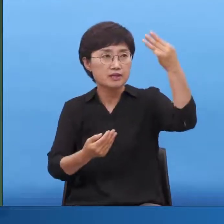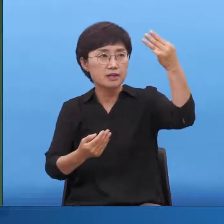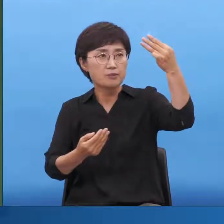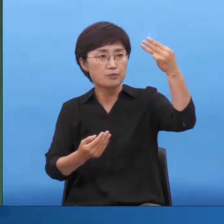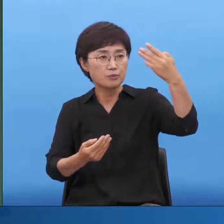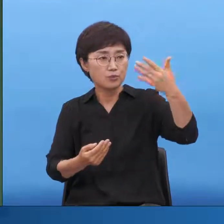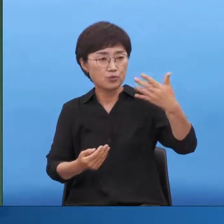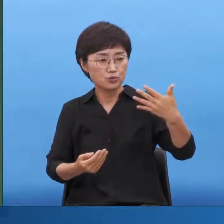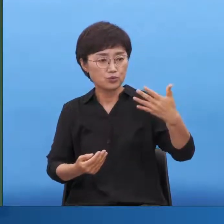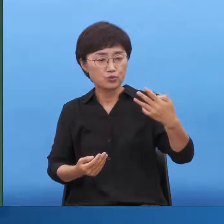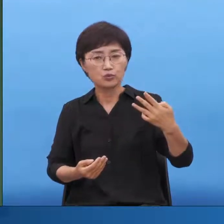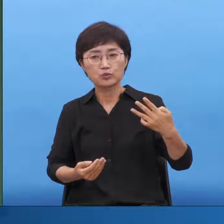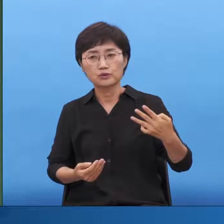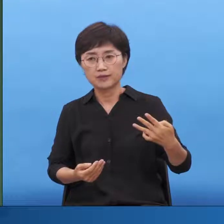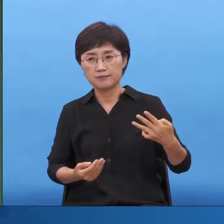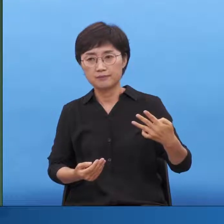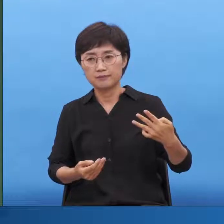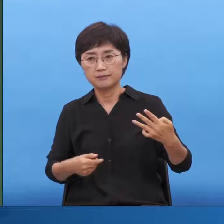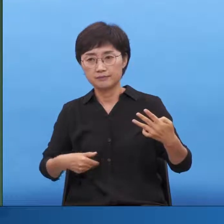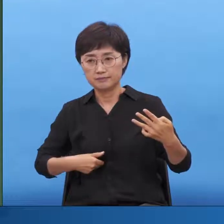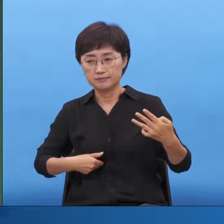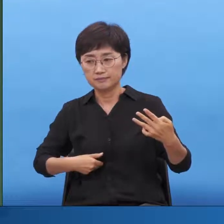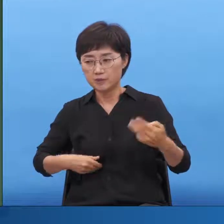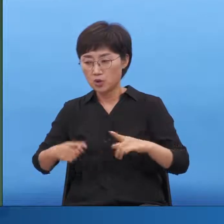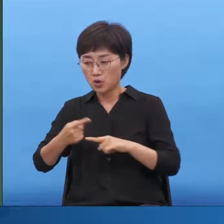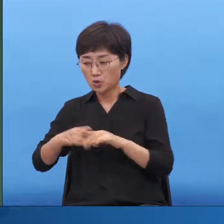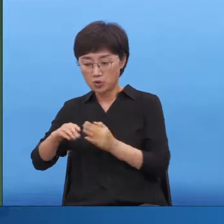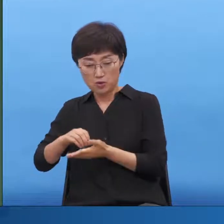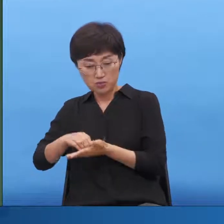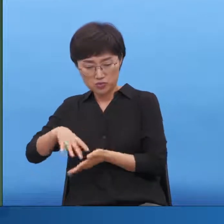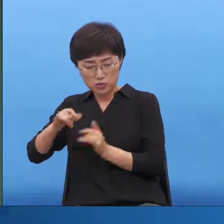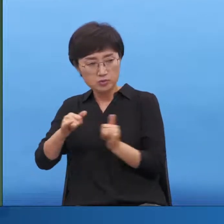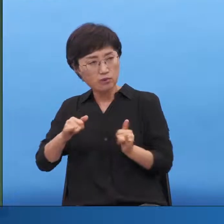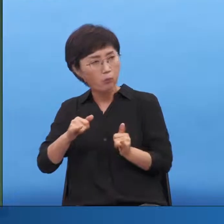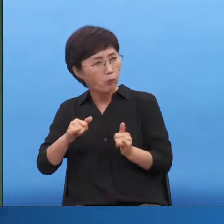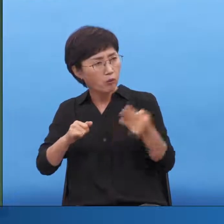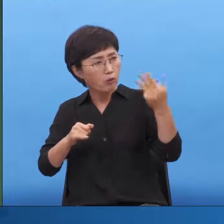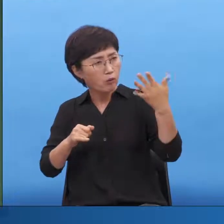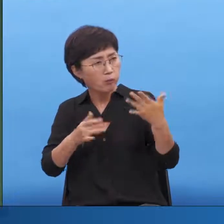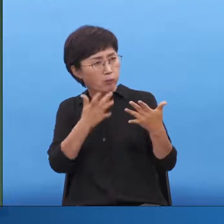어떤 사람은 처음 오는 사람은 저거 뭐지? 이런 사람도 있어요.